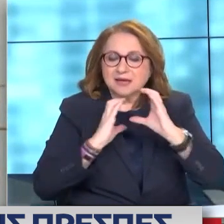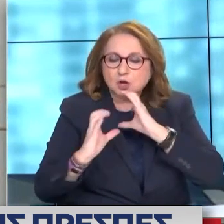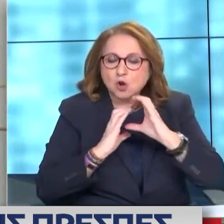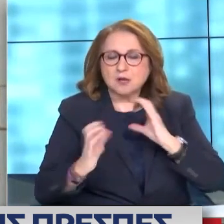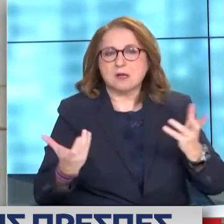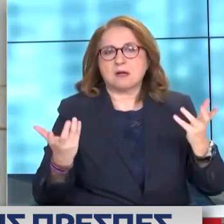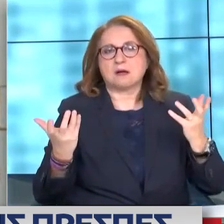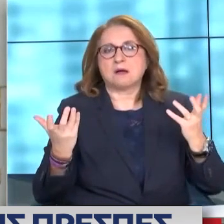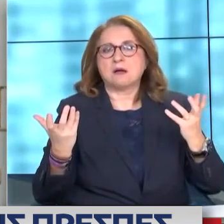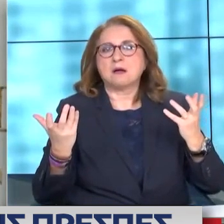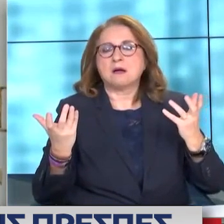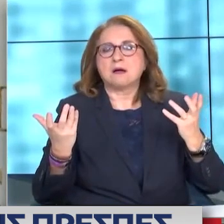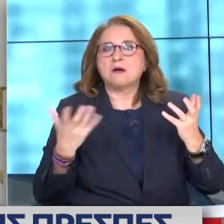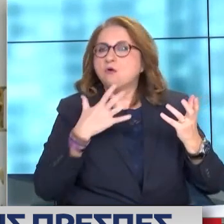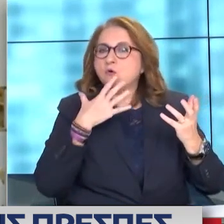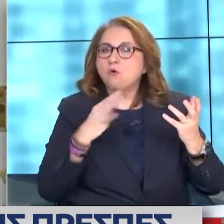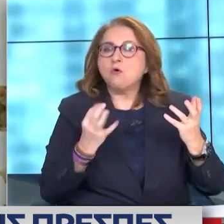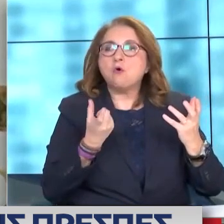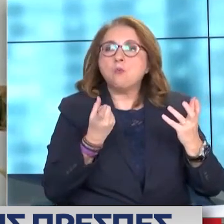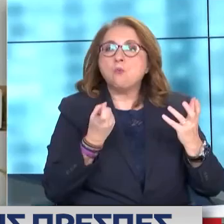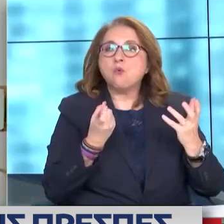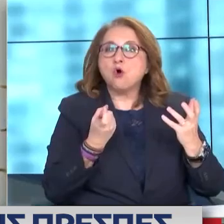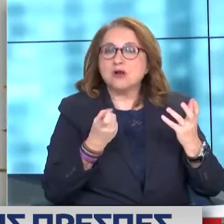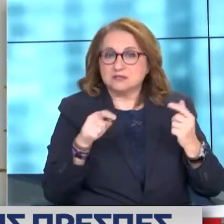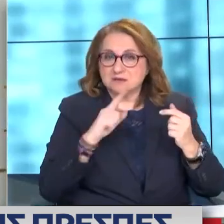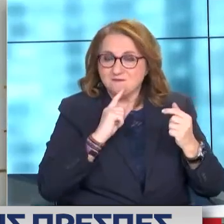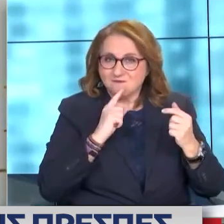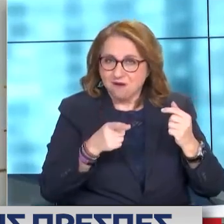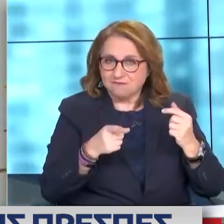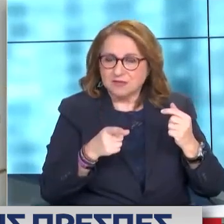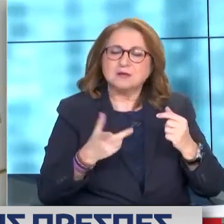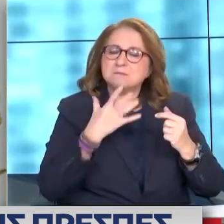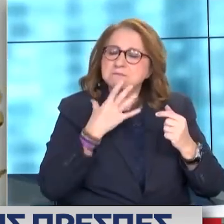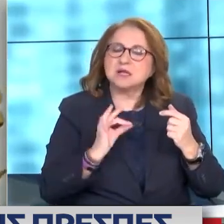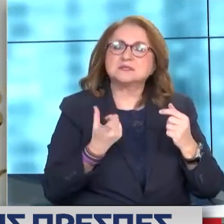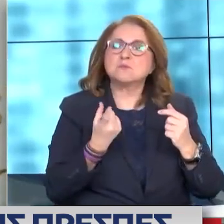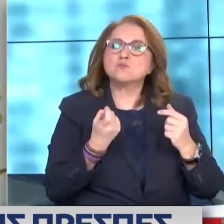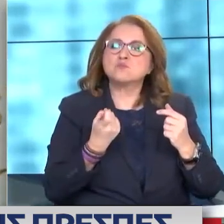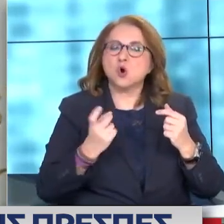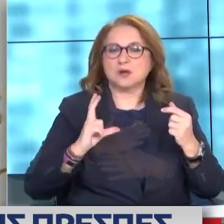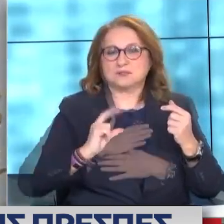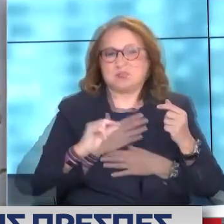Κυριάκος Μητσοτάκης από τα έδρανα της αντιπολιτεύσεως, τι ακριβώς πουλάει ο ίδιος, πασχίζοντας